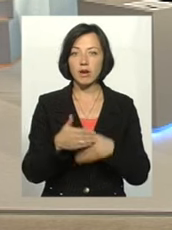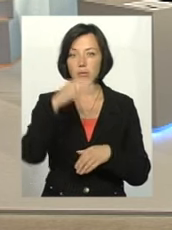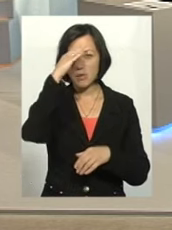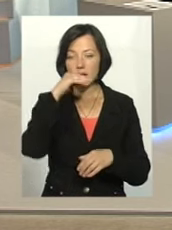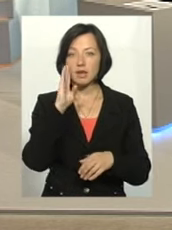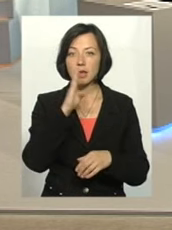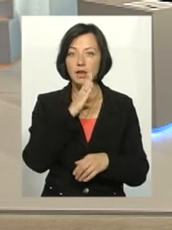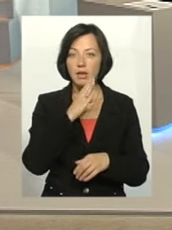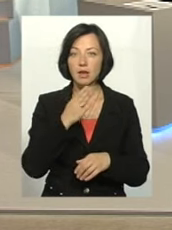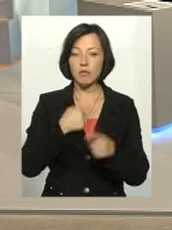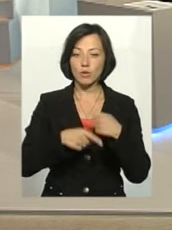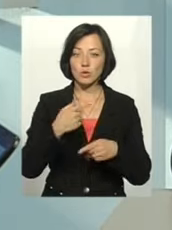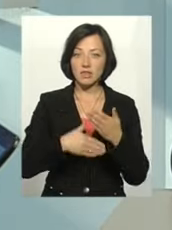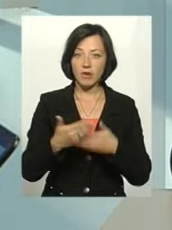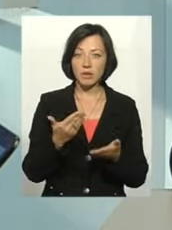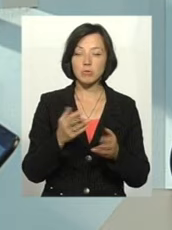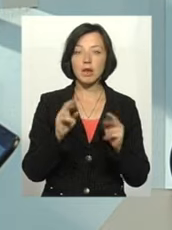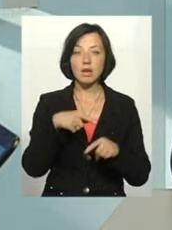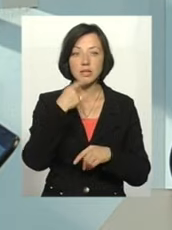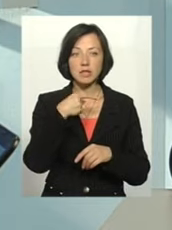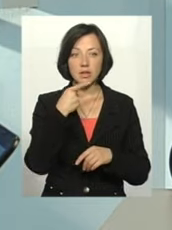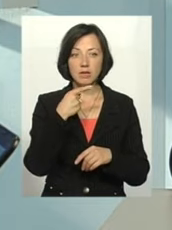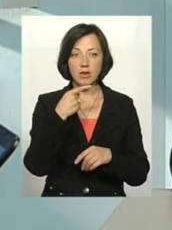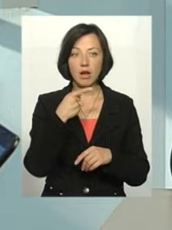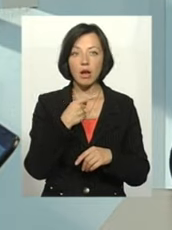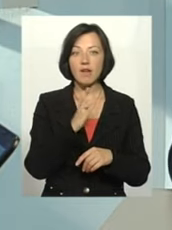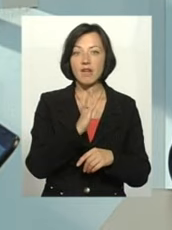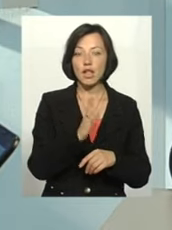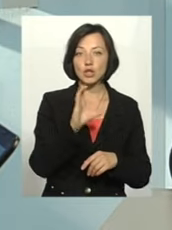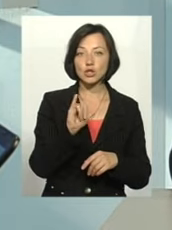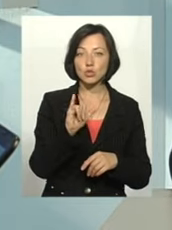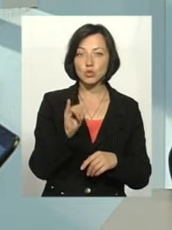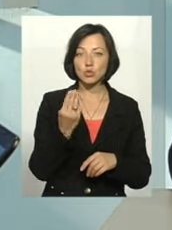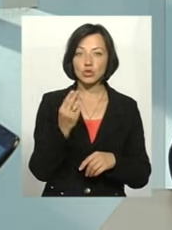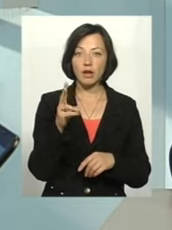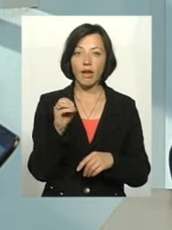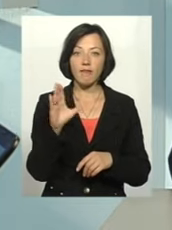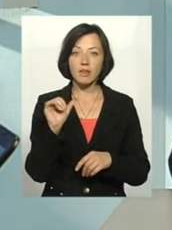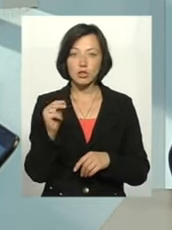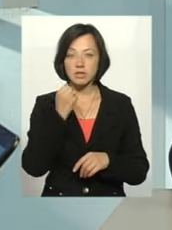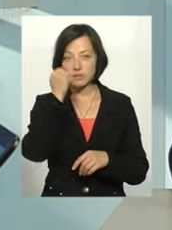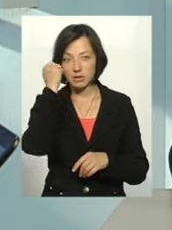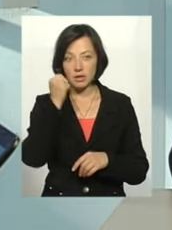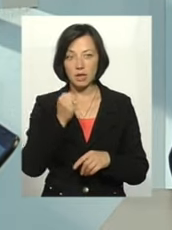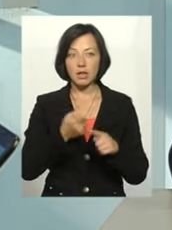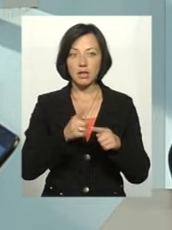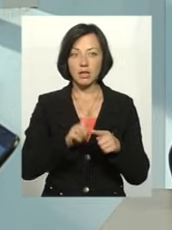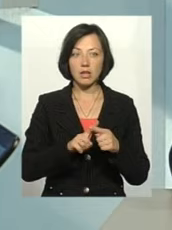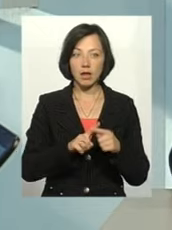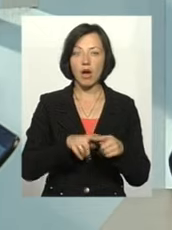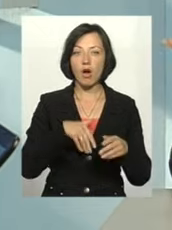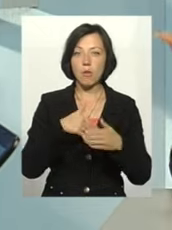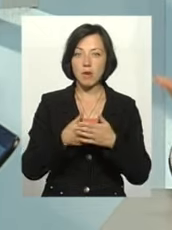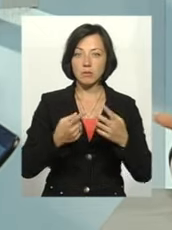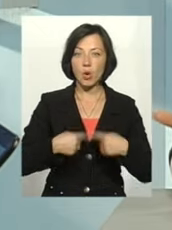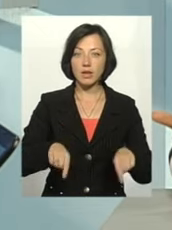повернулися, повернулися інвалідами. Як сказав пан Валерій Сушкевич, нарешті завдяки NGO, громадським